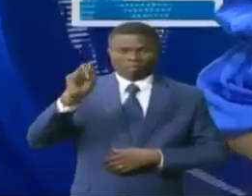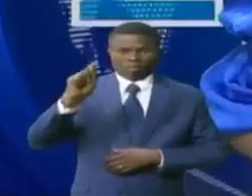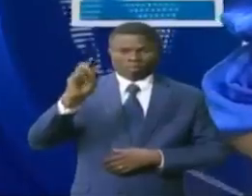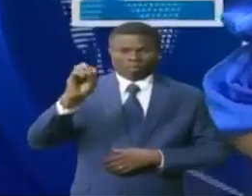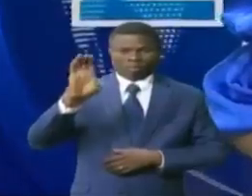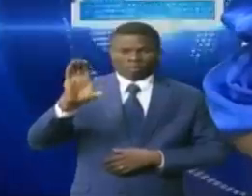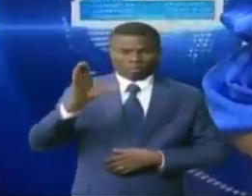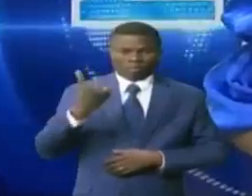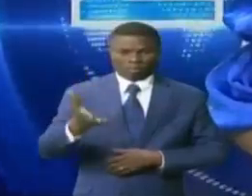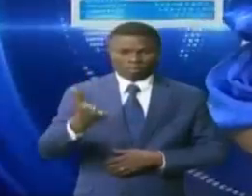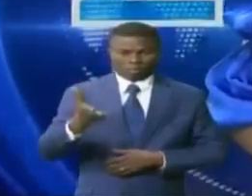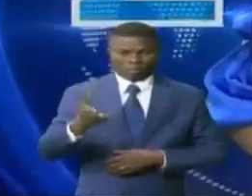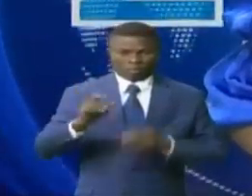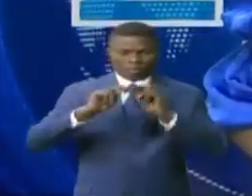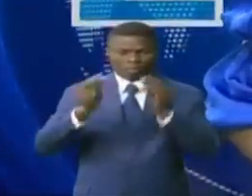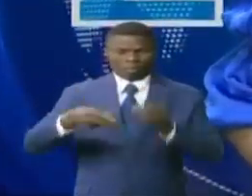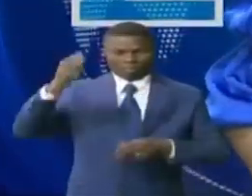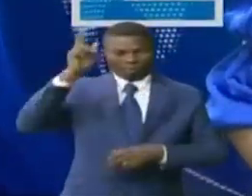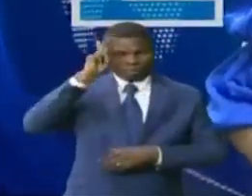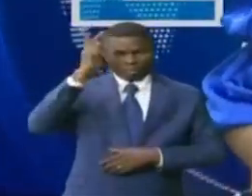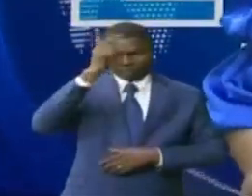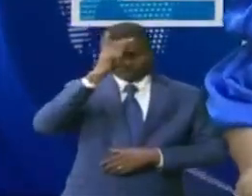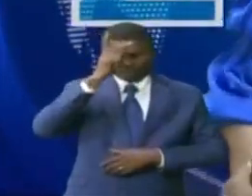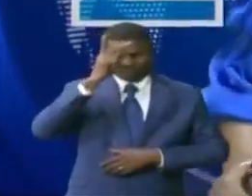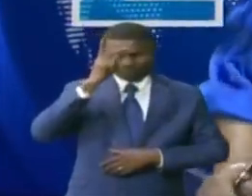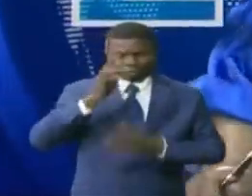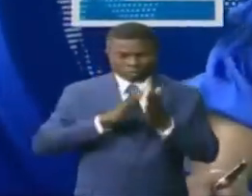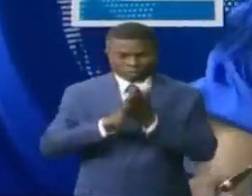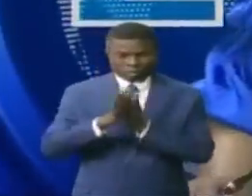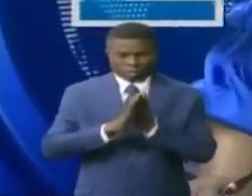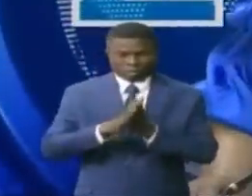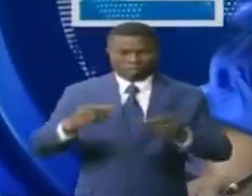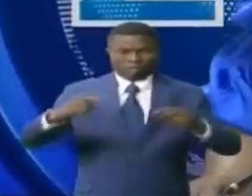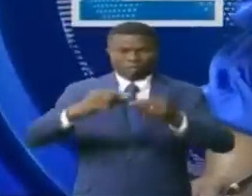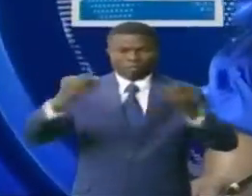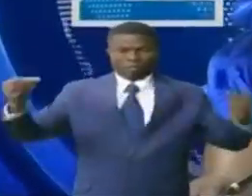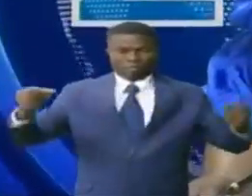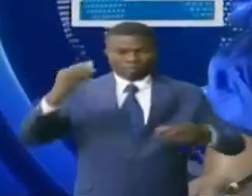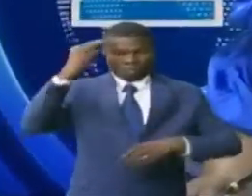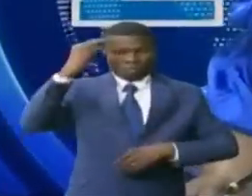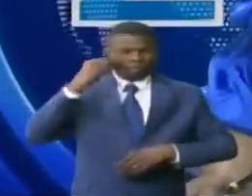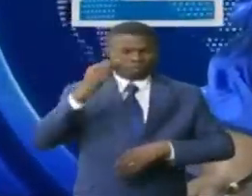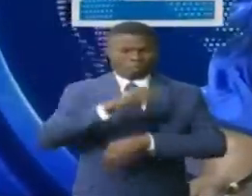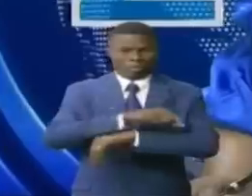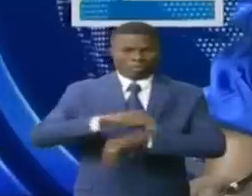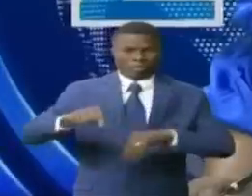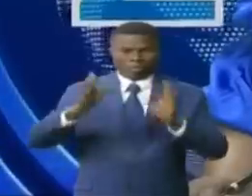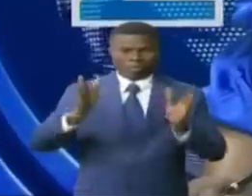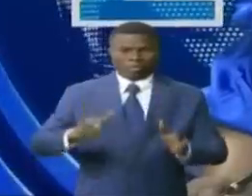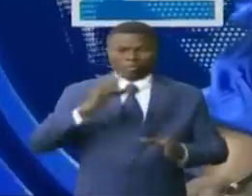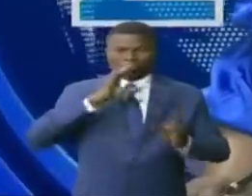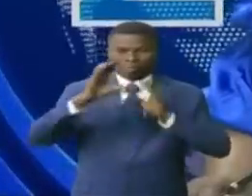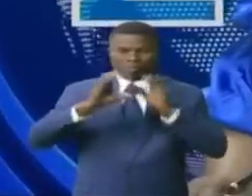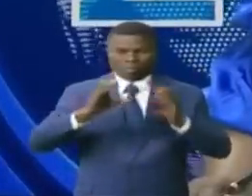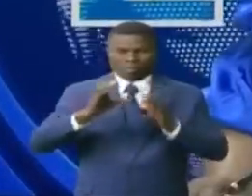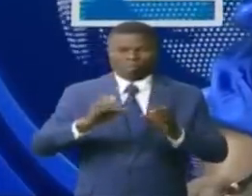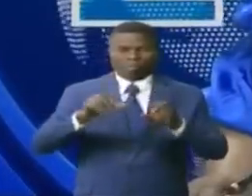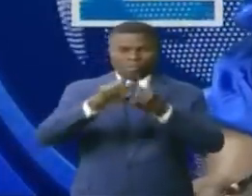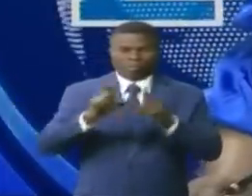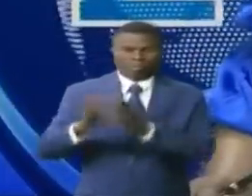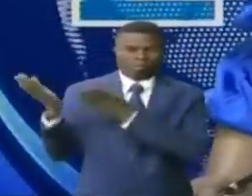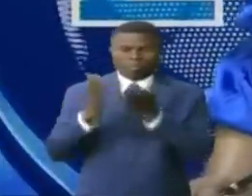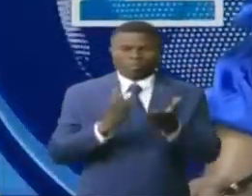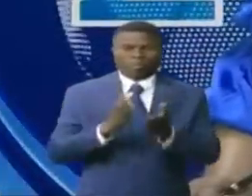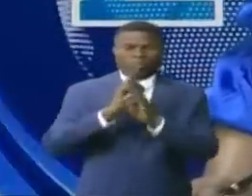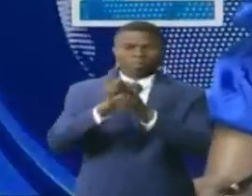nationale congolaise extension Okatanga ont été portés sur la table du ministre provincial de la communication et celle du rapporteur